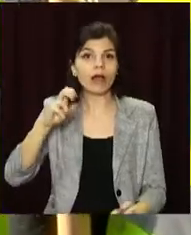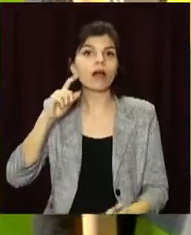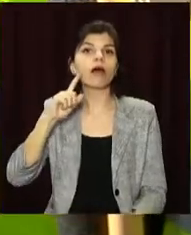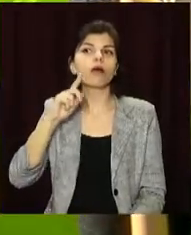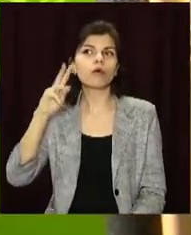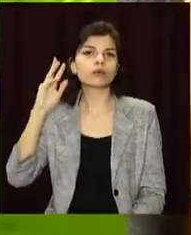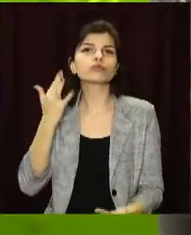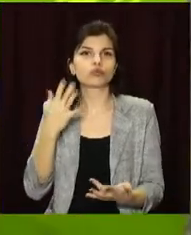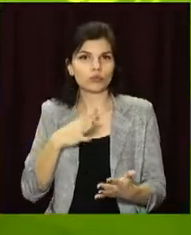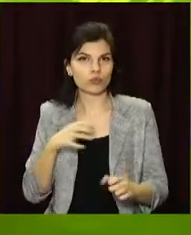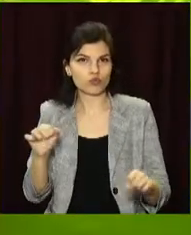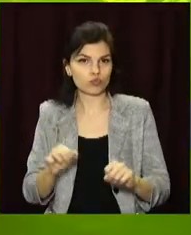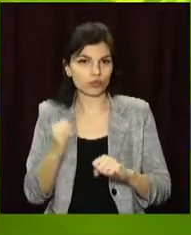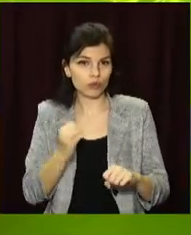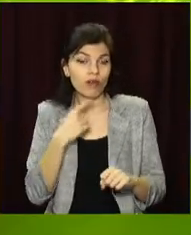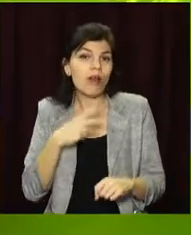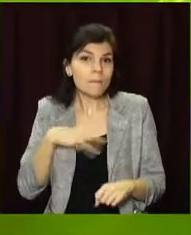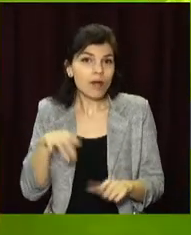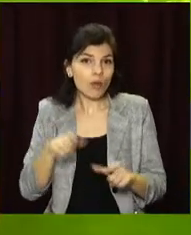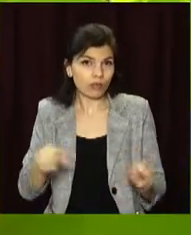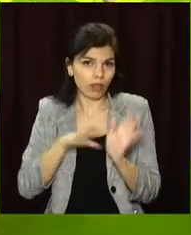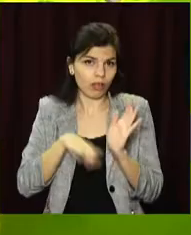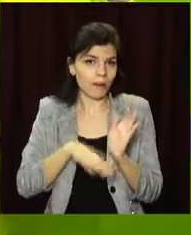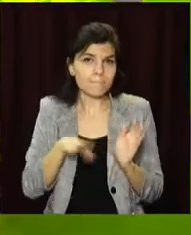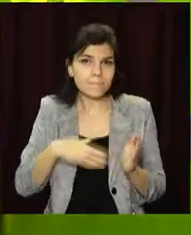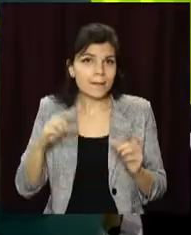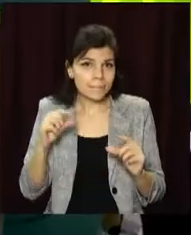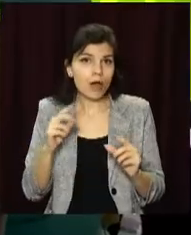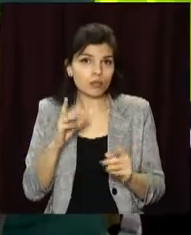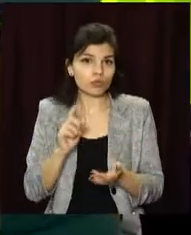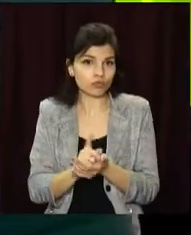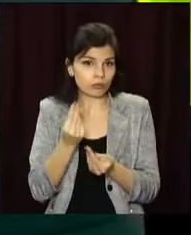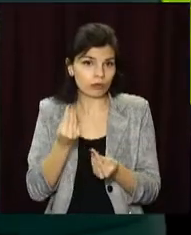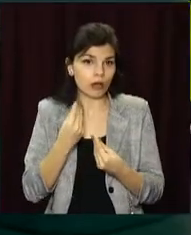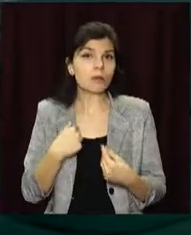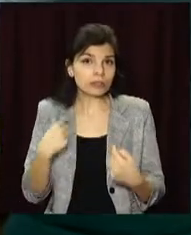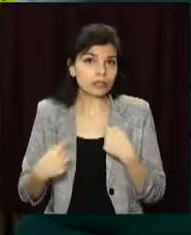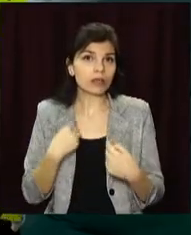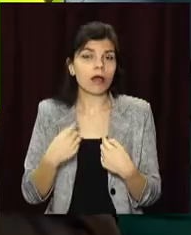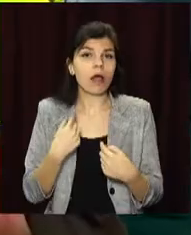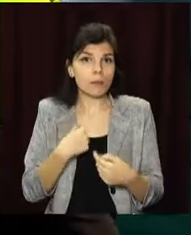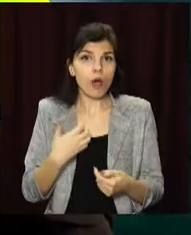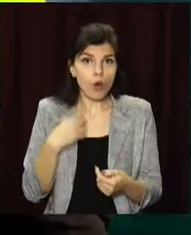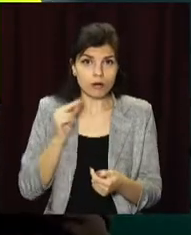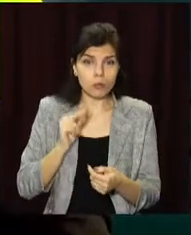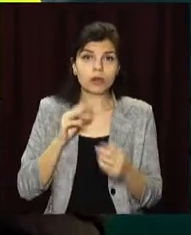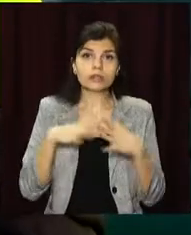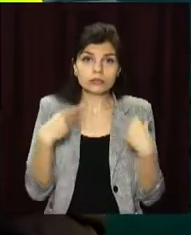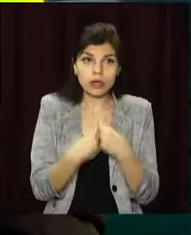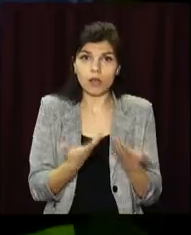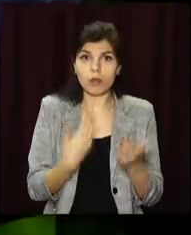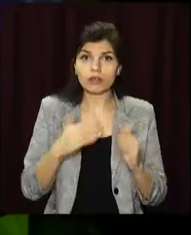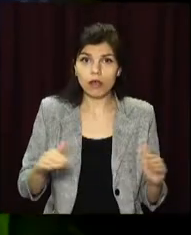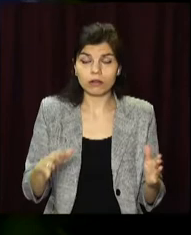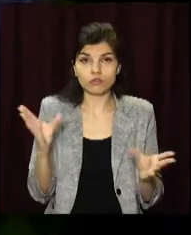Ми люди маленькі, толком не знаємо, але нам потрібні гроші. Ми страдаємо, а ми хочемо працювати. То, що сім'ї, грошей